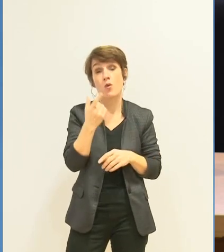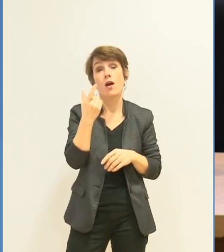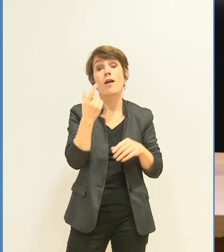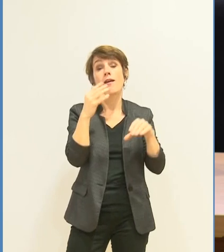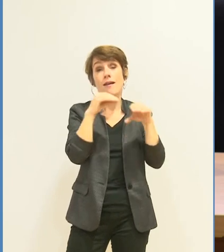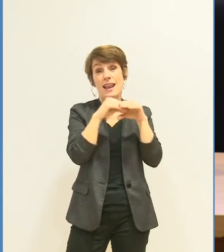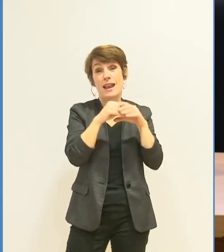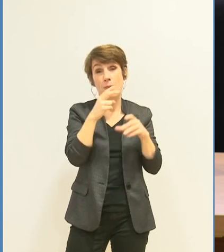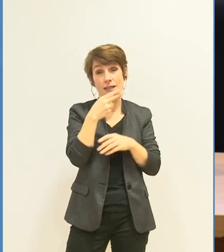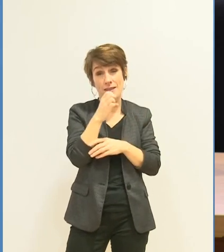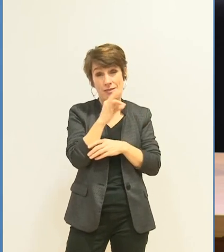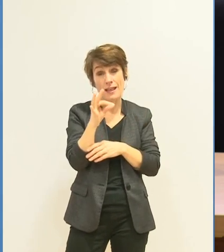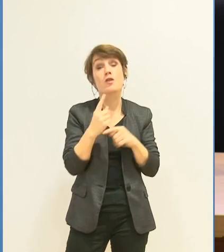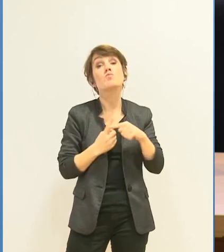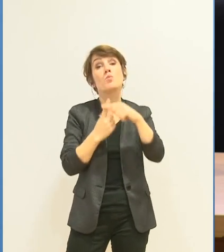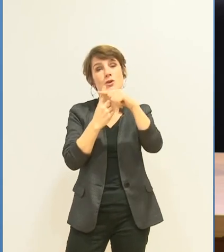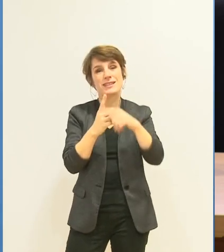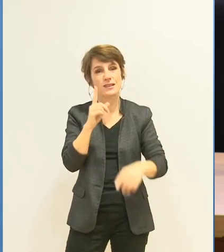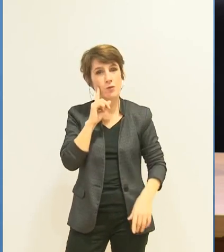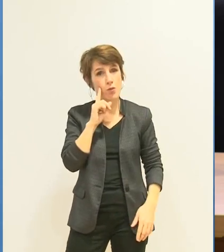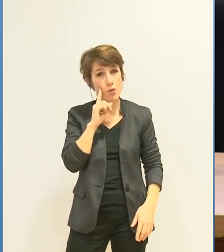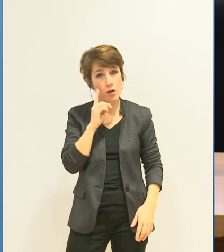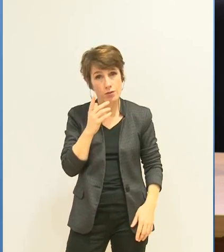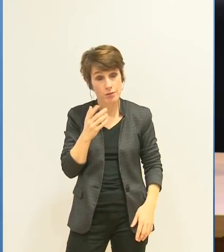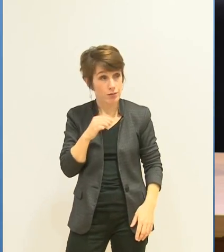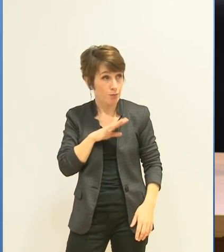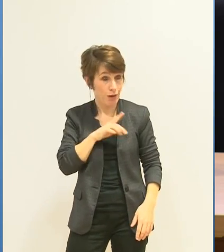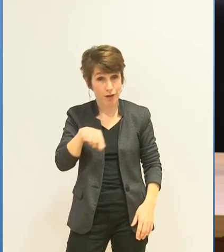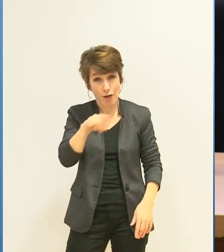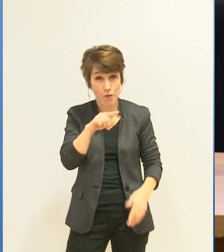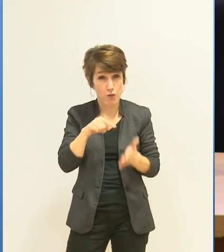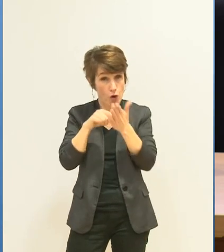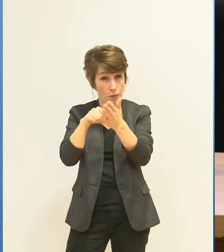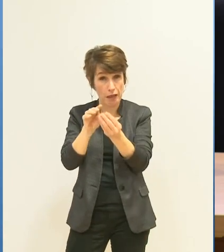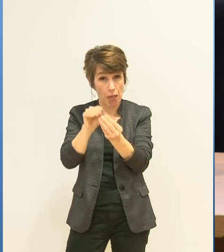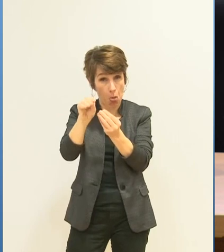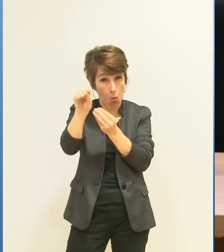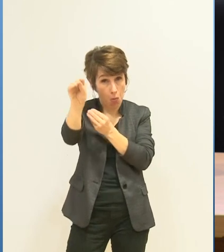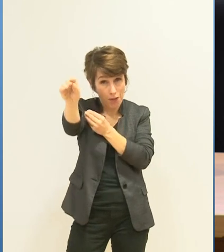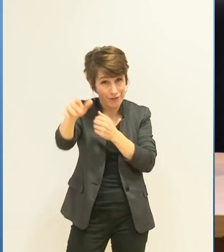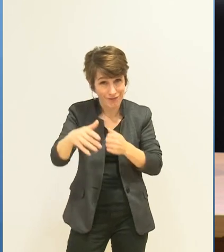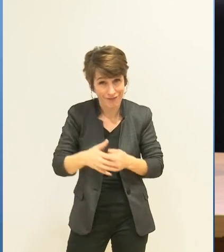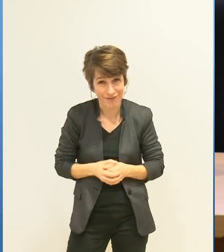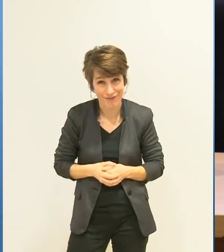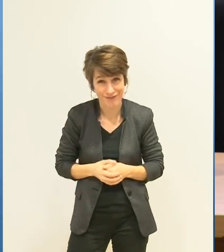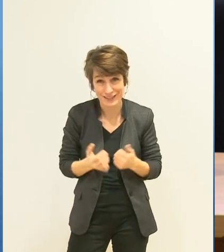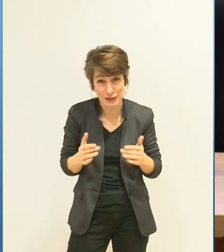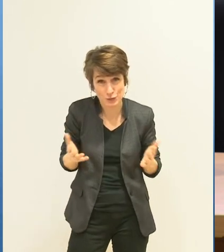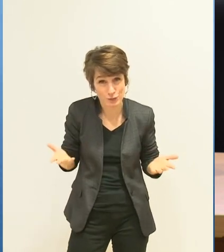tout simplement parce que vous avez procédé à un rééchelonnement de la dette dire la différence